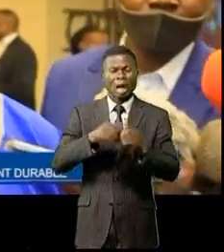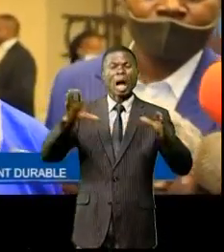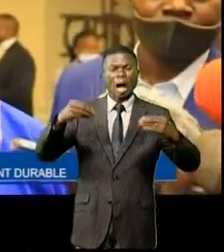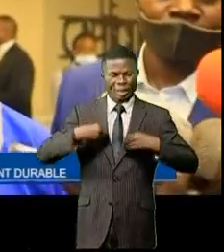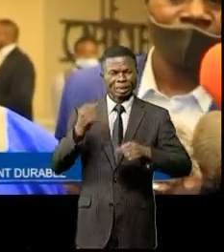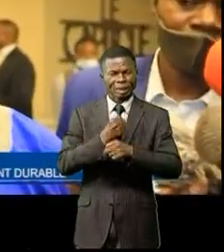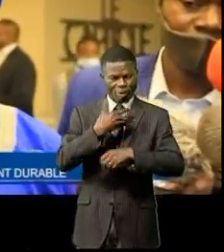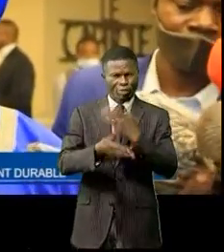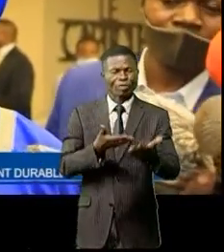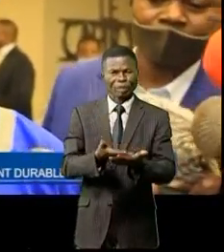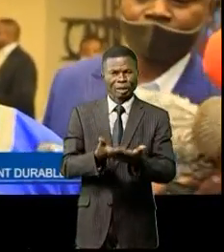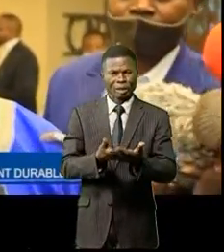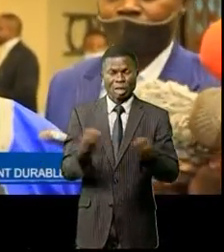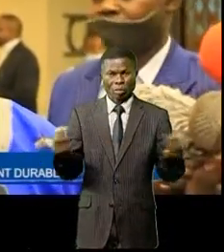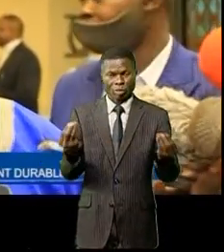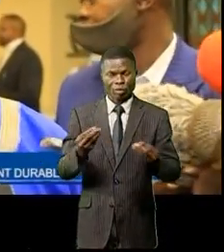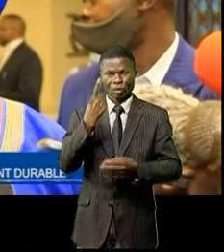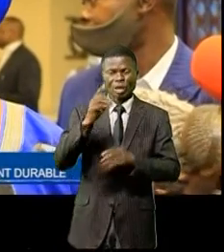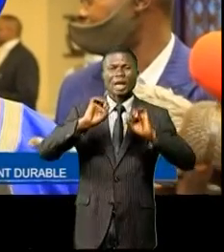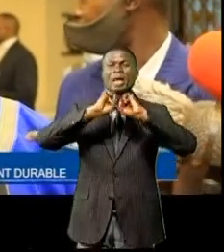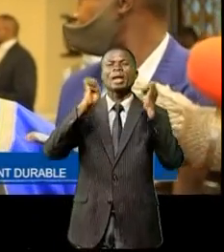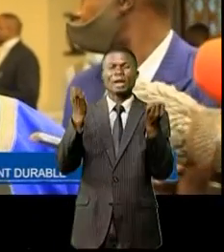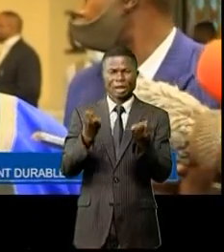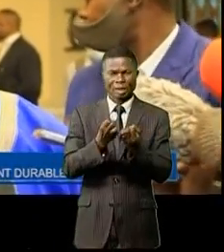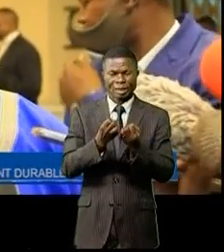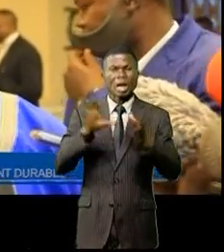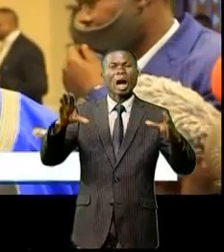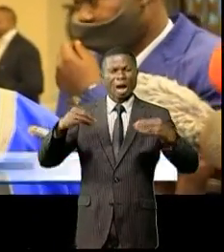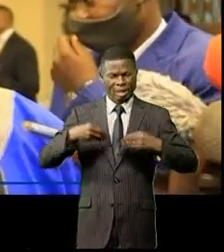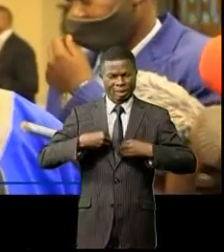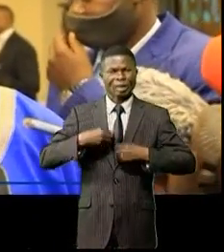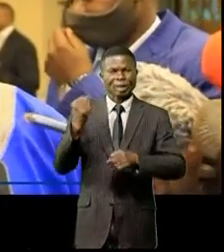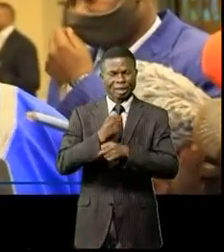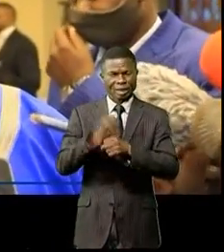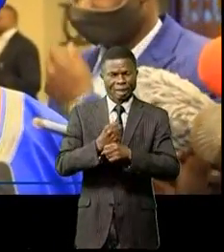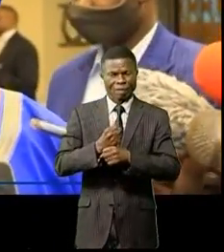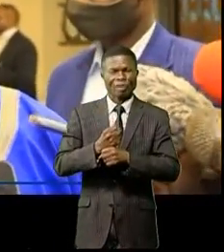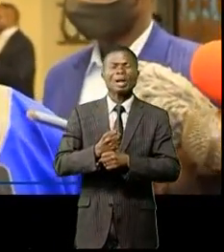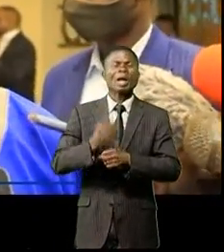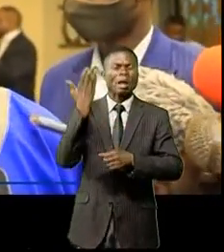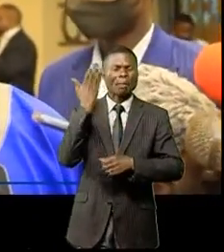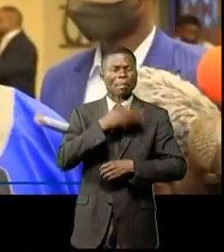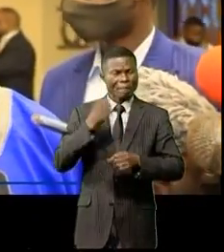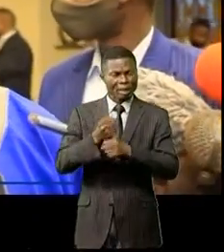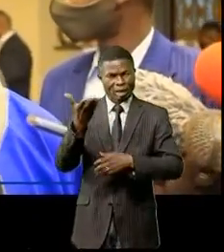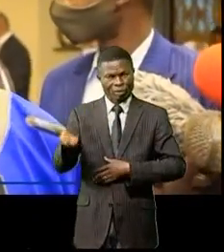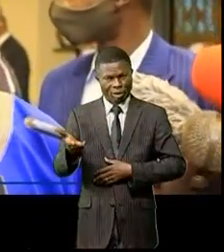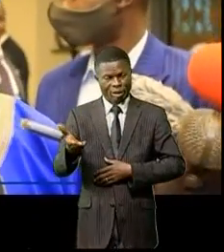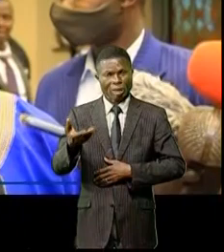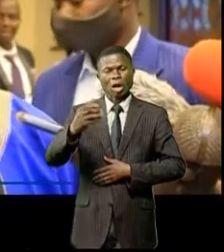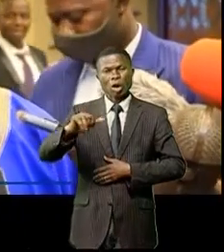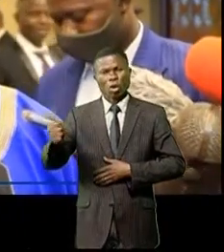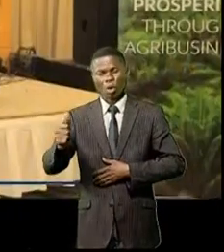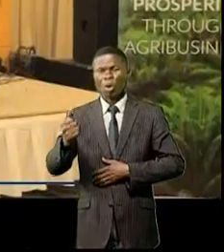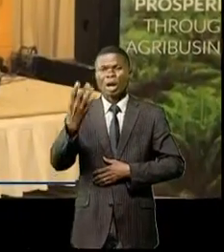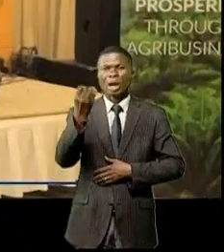efforts fournis. Le fait qu'une entreprise qui reconnaît les efforts de ses agents qui ont travaillé pour certains